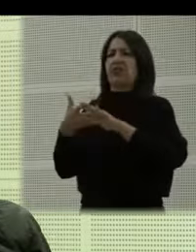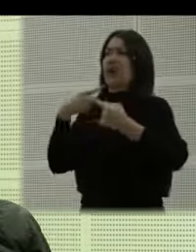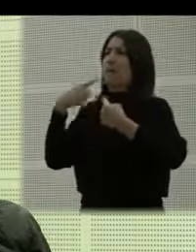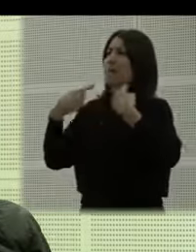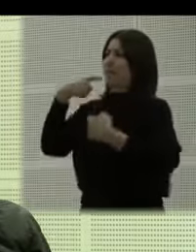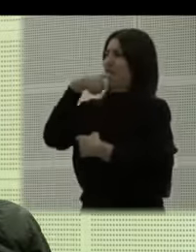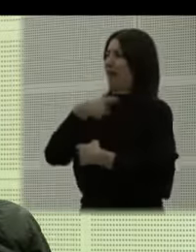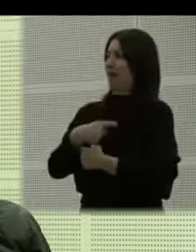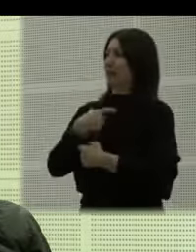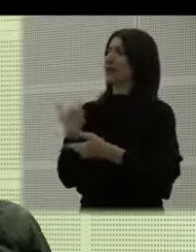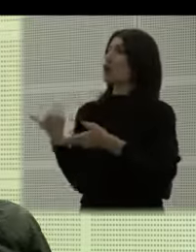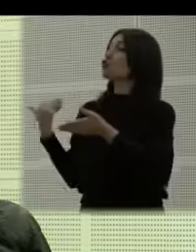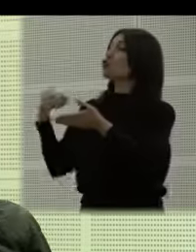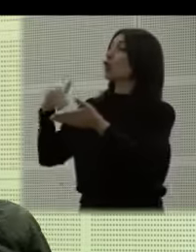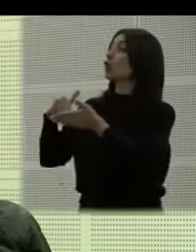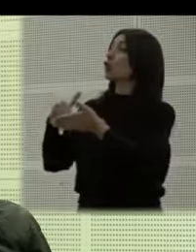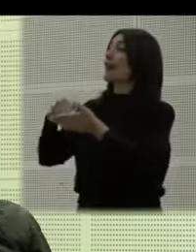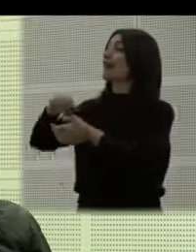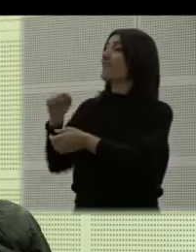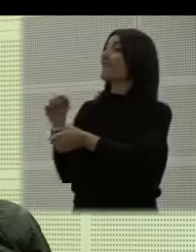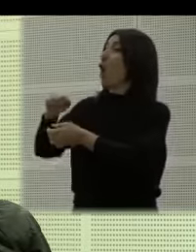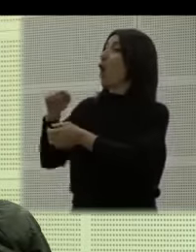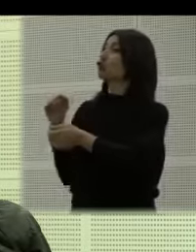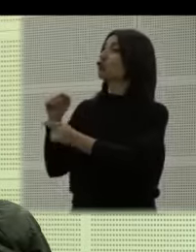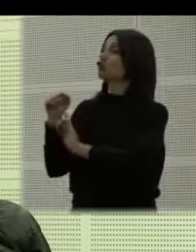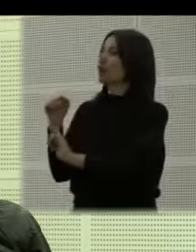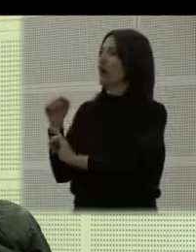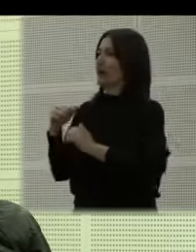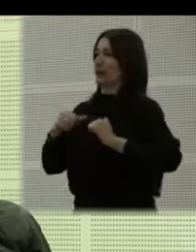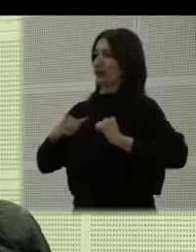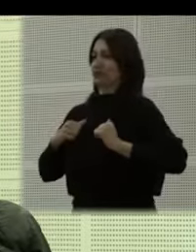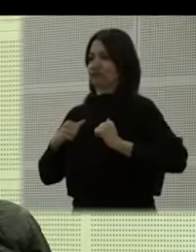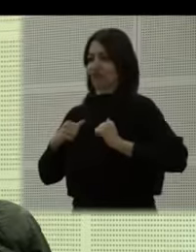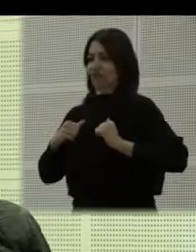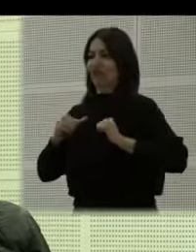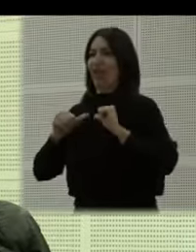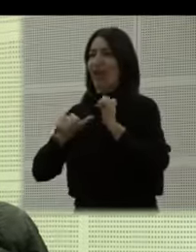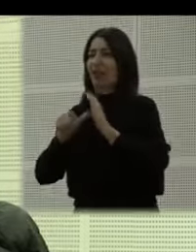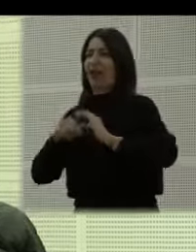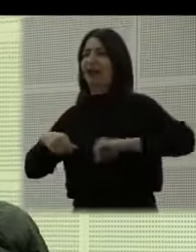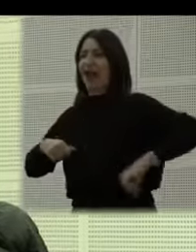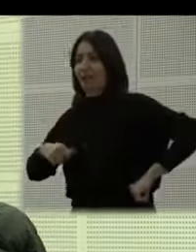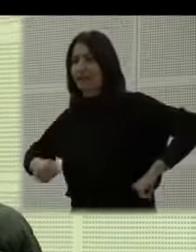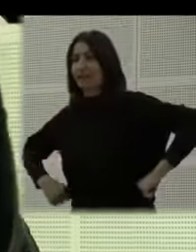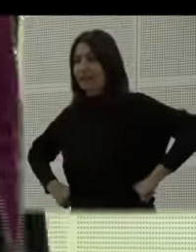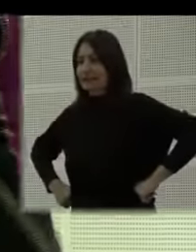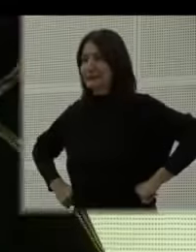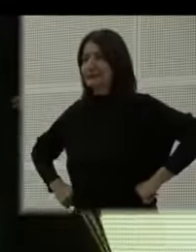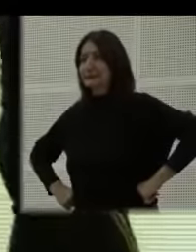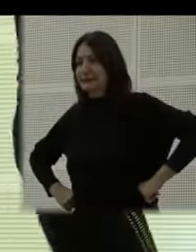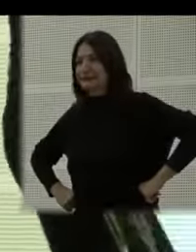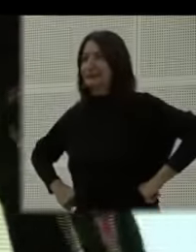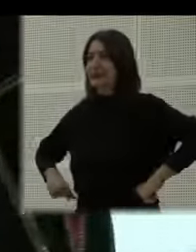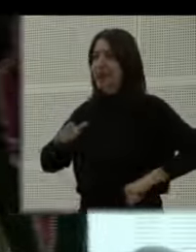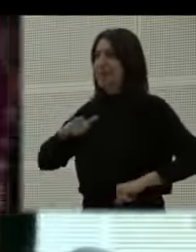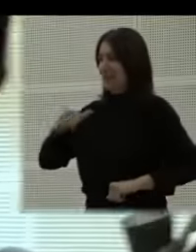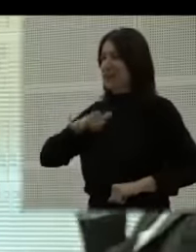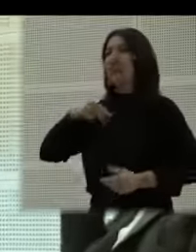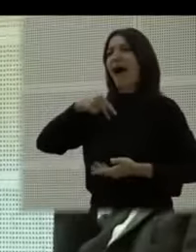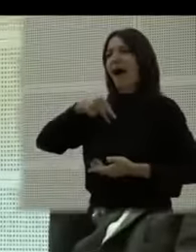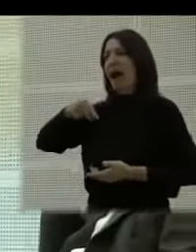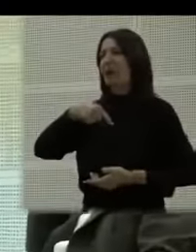tornata a Foggia. Oh, come cambiano i tempi. Prima camminavo e mi